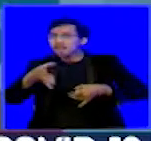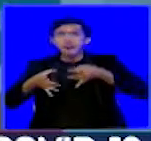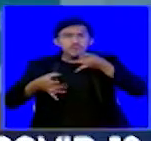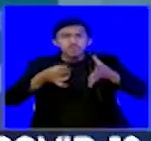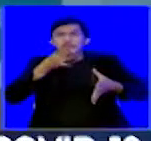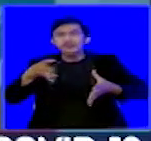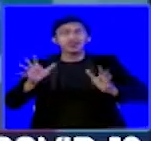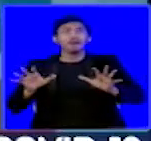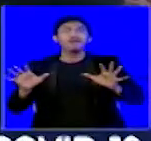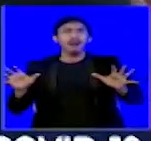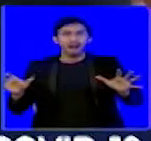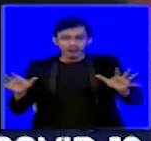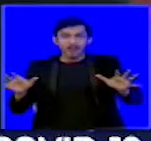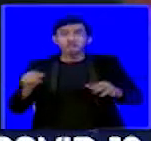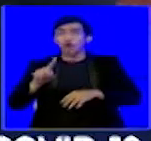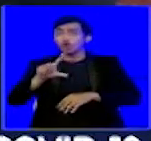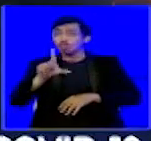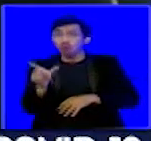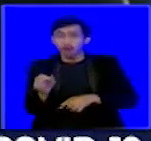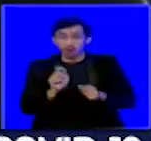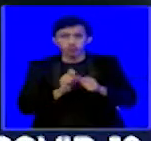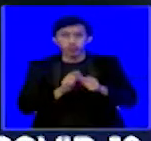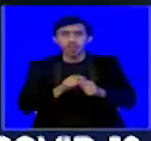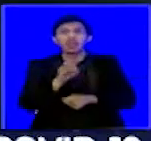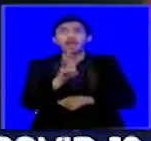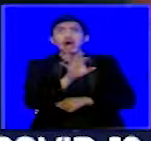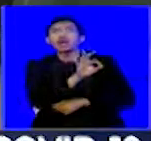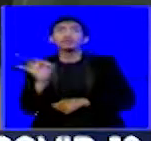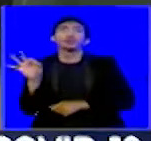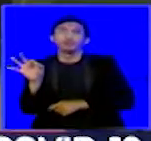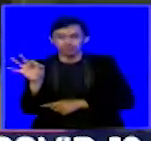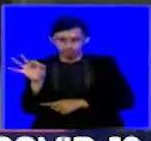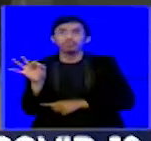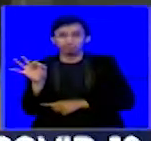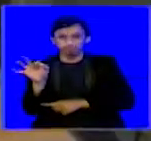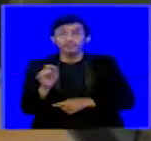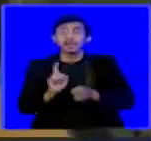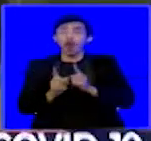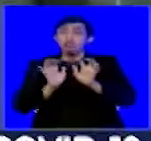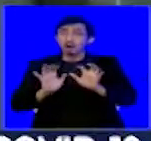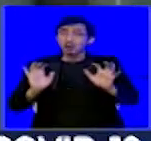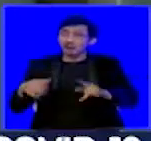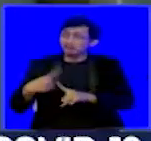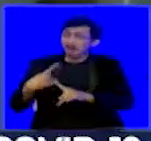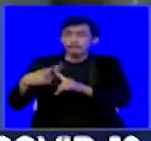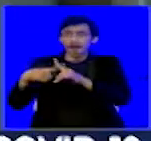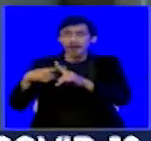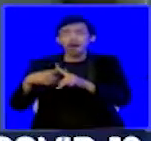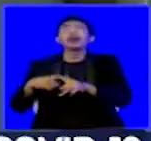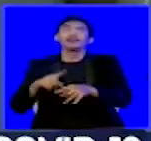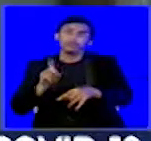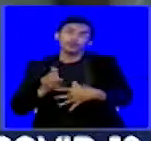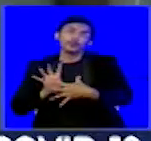Dalam satu bulan, UGM memproduksi 3.000 Genos. Jika permintaan terus meningkat, UGM akan membuka kerjasama dengan pihak lain untuk